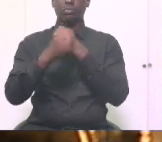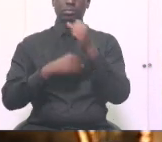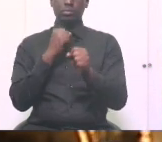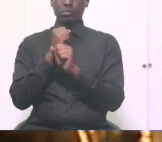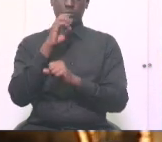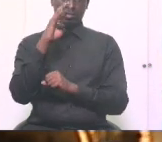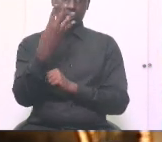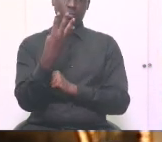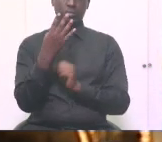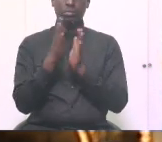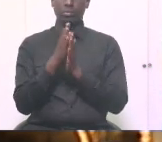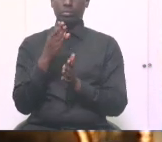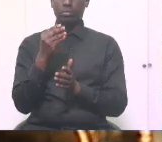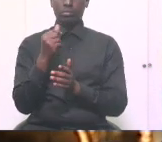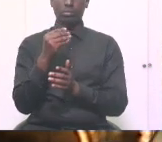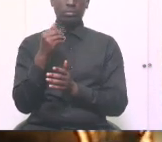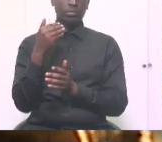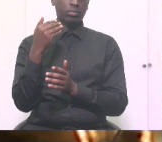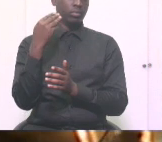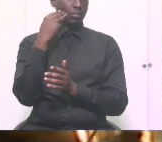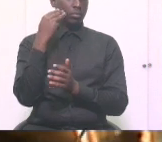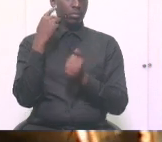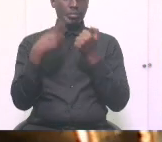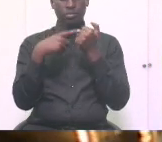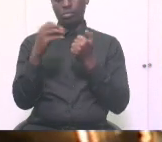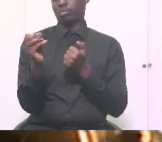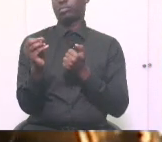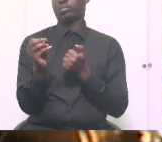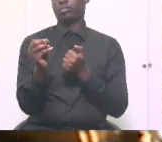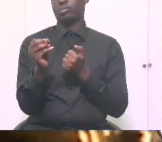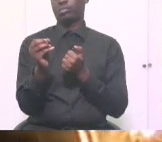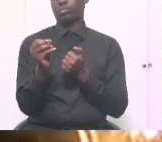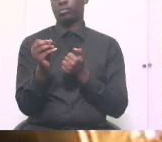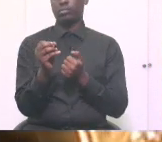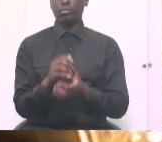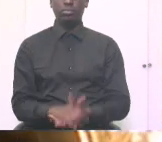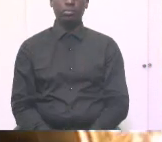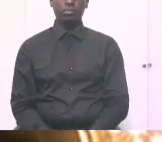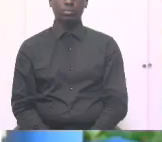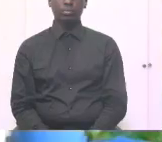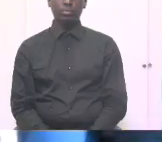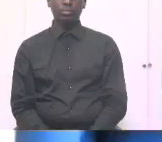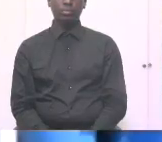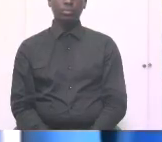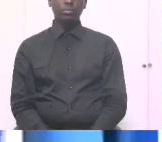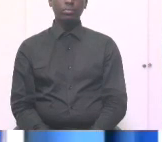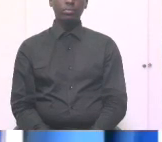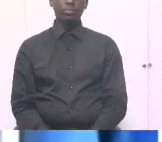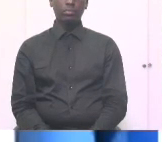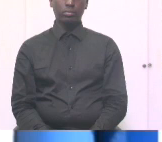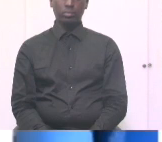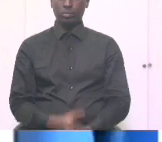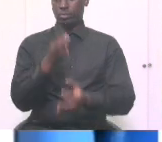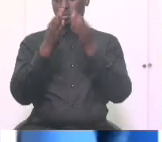ine n'ihazabu ya miliyoni 60. Juventine Muragije Maria yakurikiranye iby'ubu bujurire. Bamporiki witabye